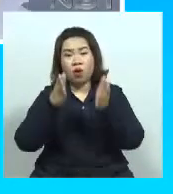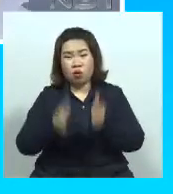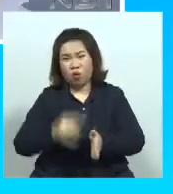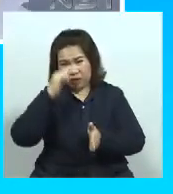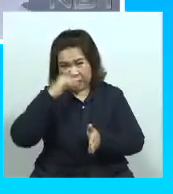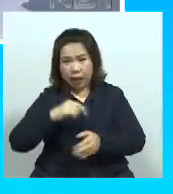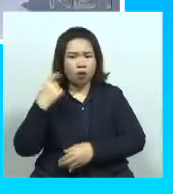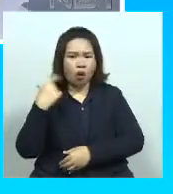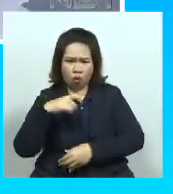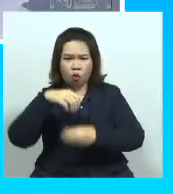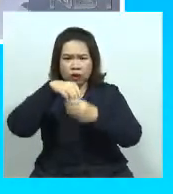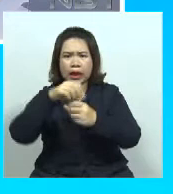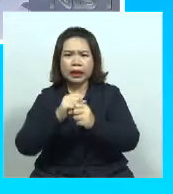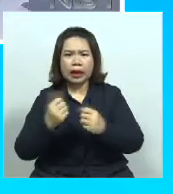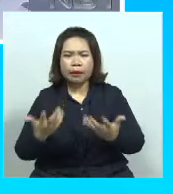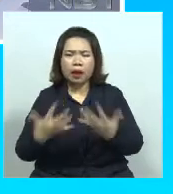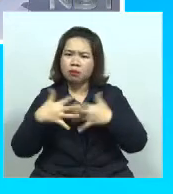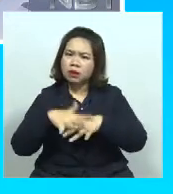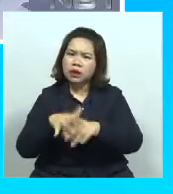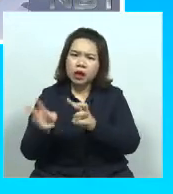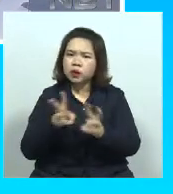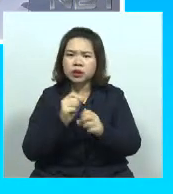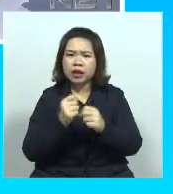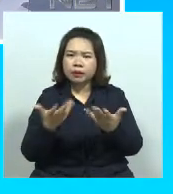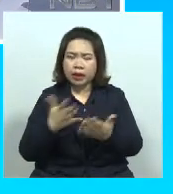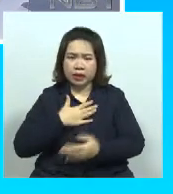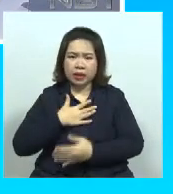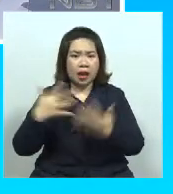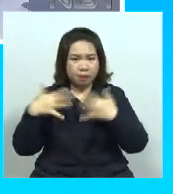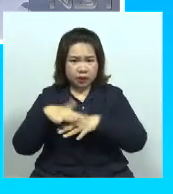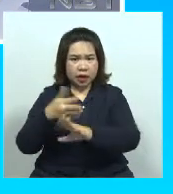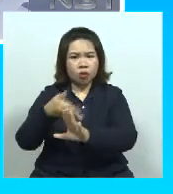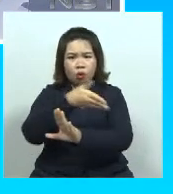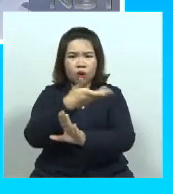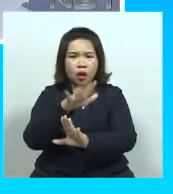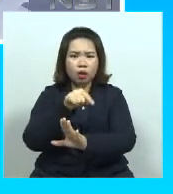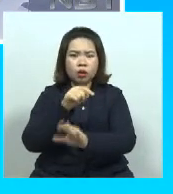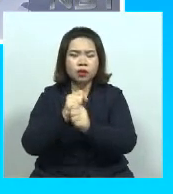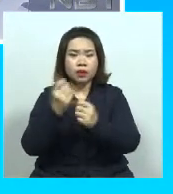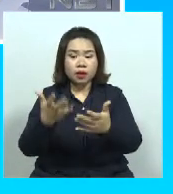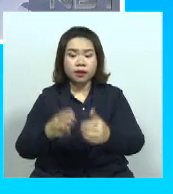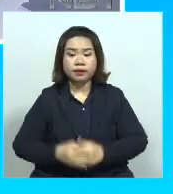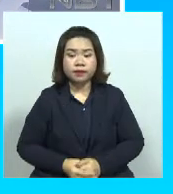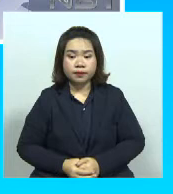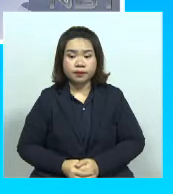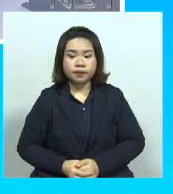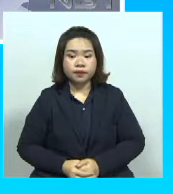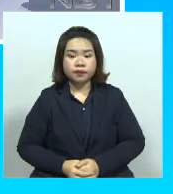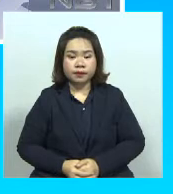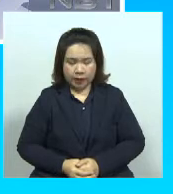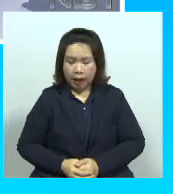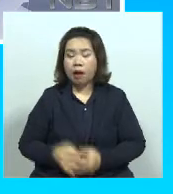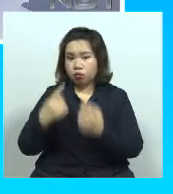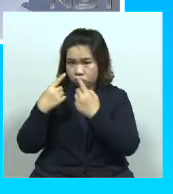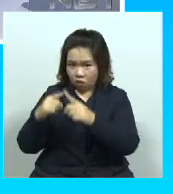การประสานหรือว่ามีการเตรียมตัวยังไงบ้างอะคะเท่าที่เราประสานไปก่อนหน้านี้แล้วอะค่ะ ครับก็อย่าง